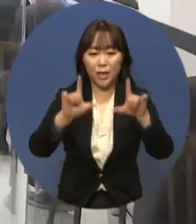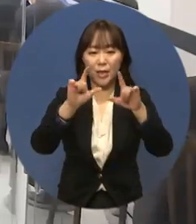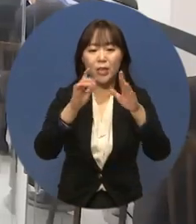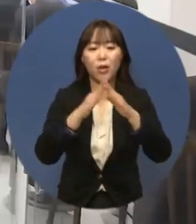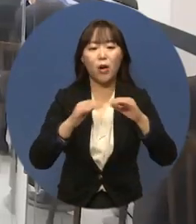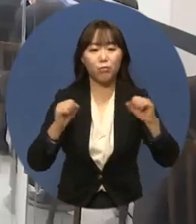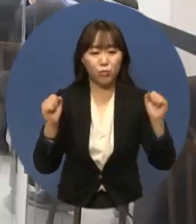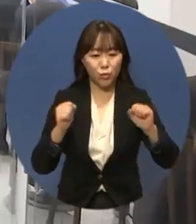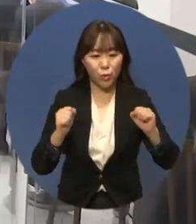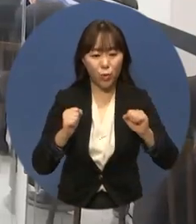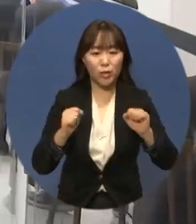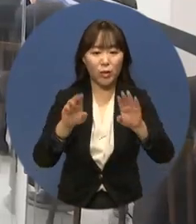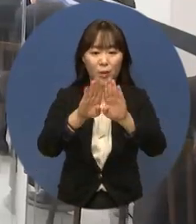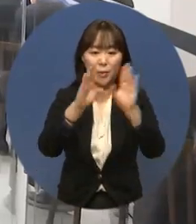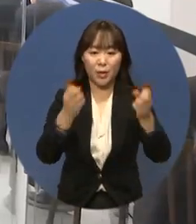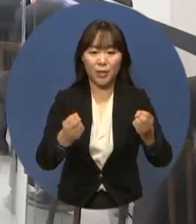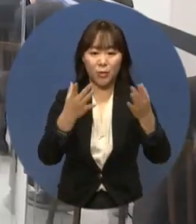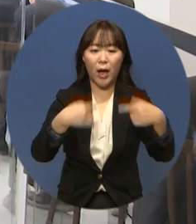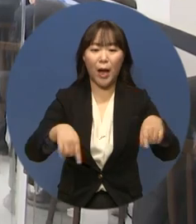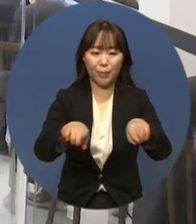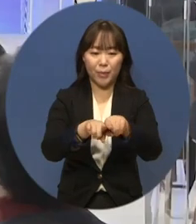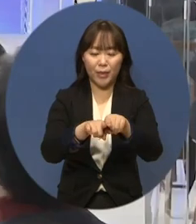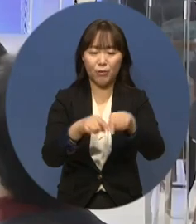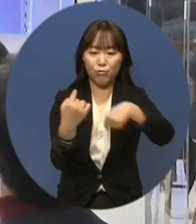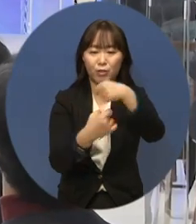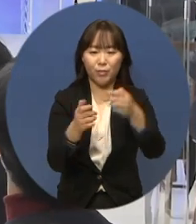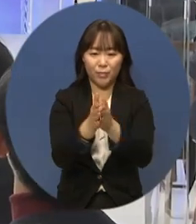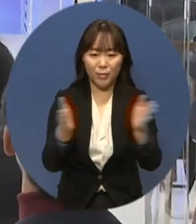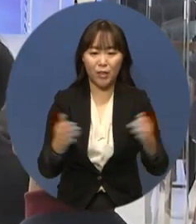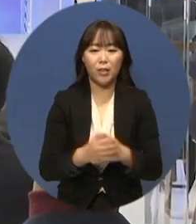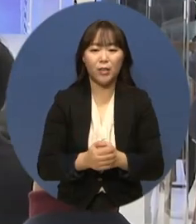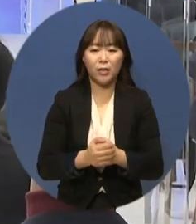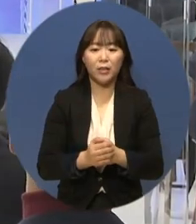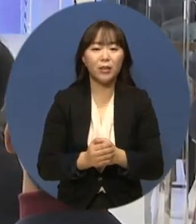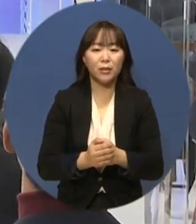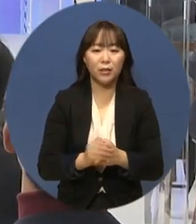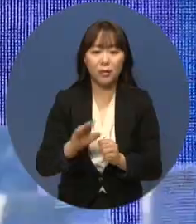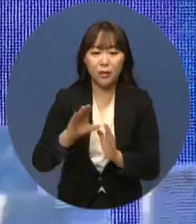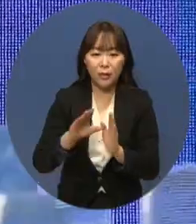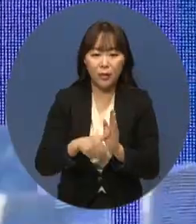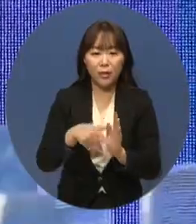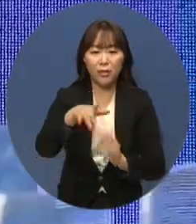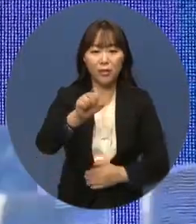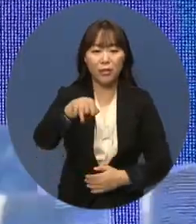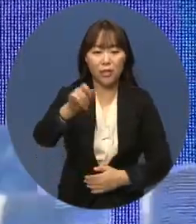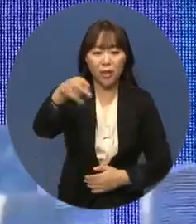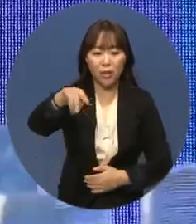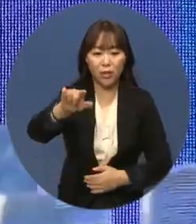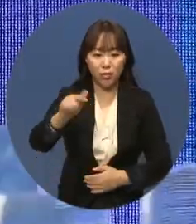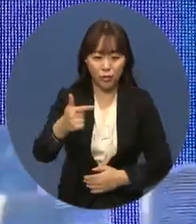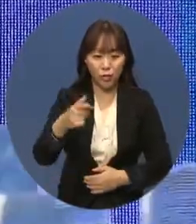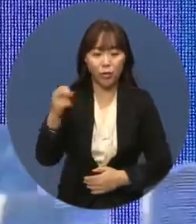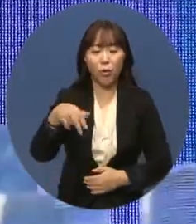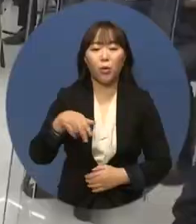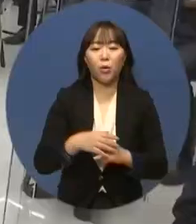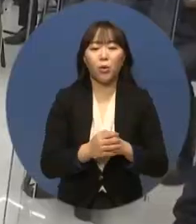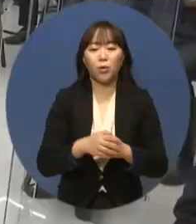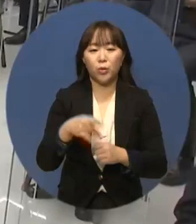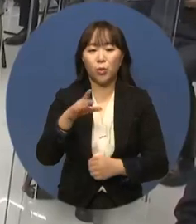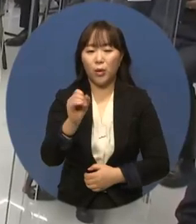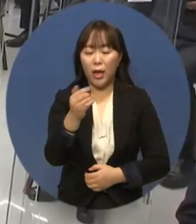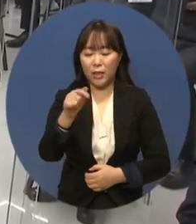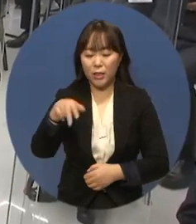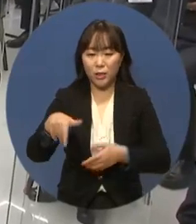개원식을 갖고 정식 출범 했습니다 이날 열린 개원식에 는 정세균 국무총리 송아 진도 지사